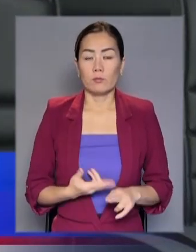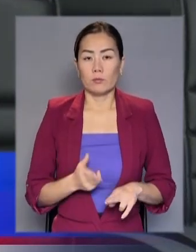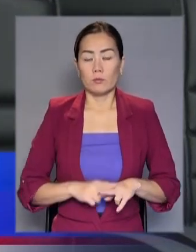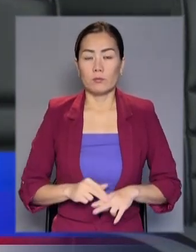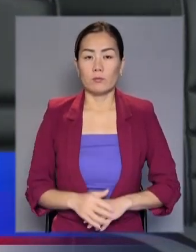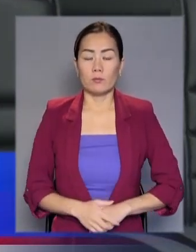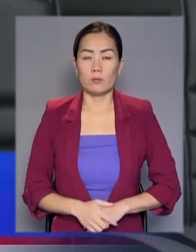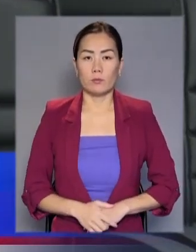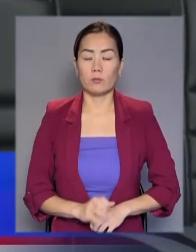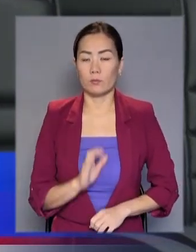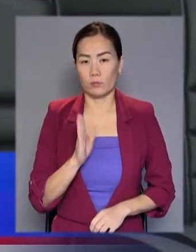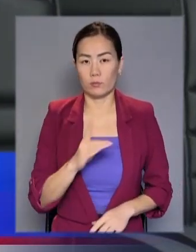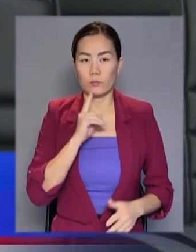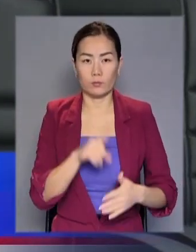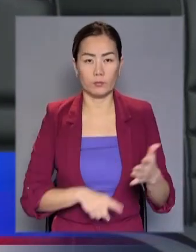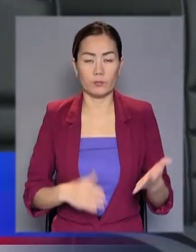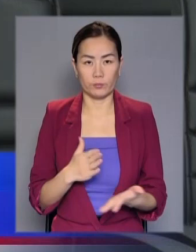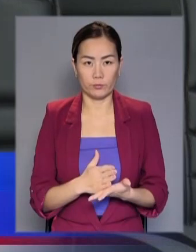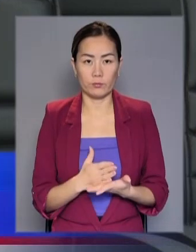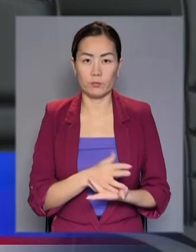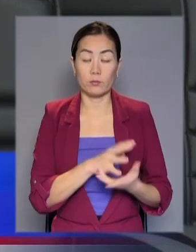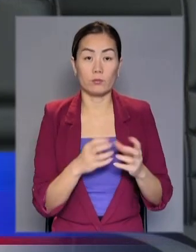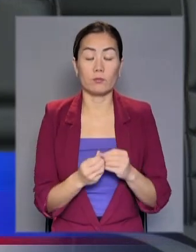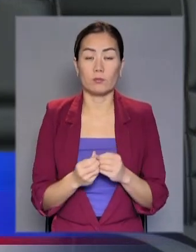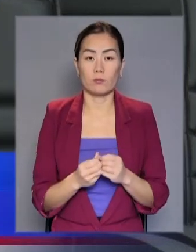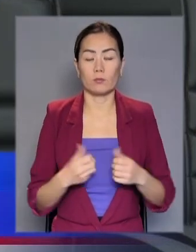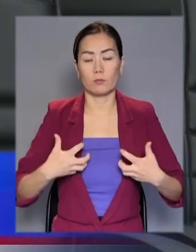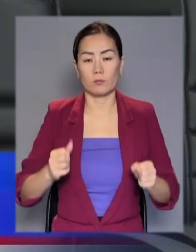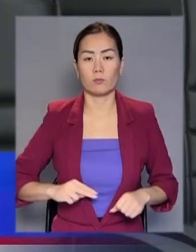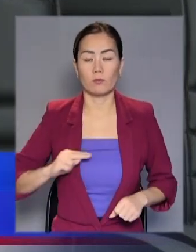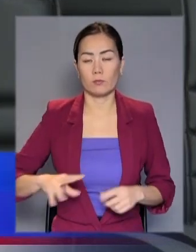Сондай боламыз деп сенеміз және соның жолында